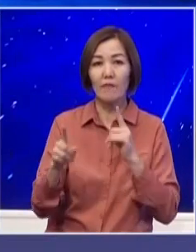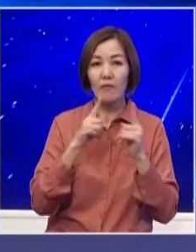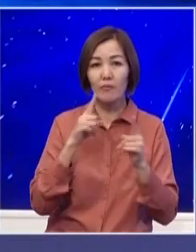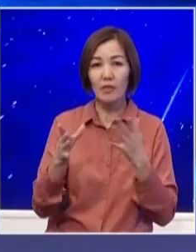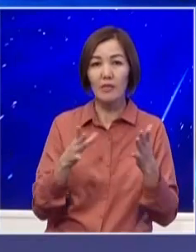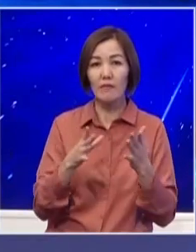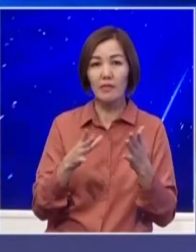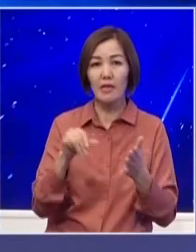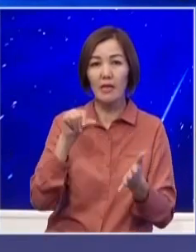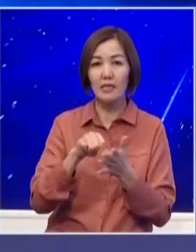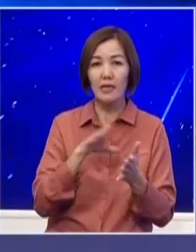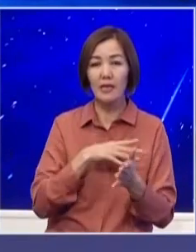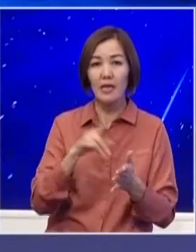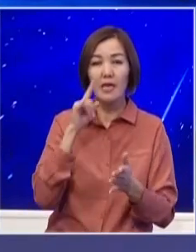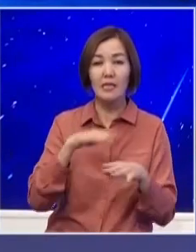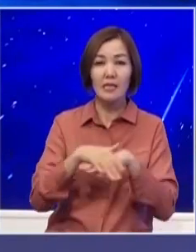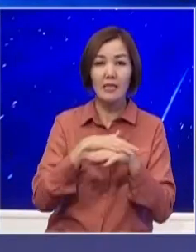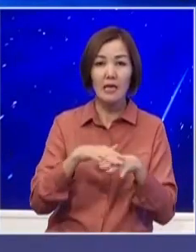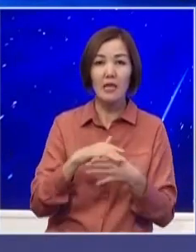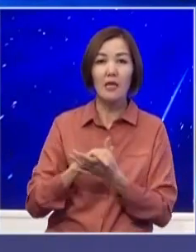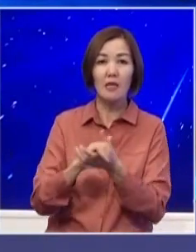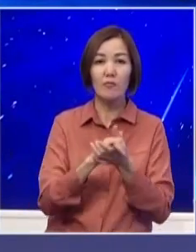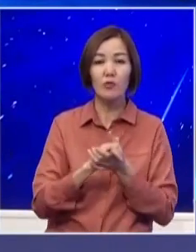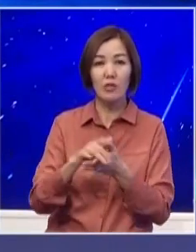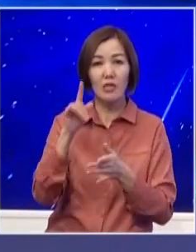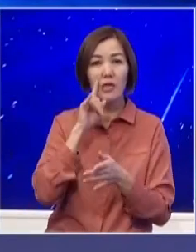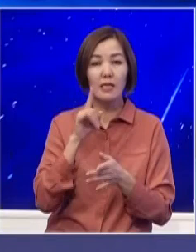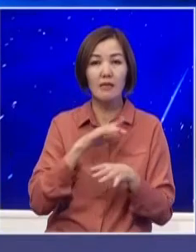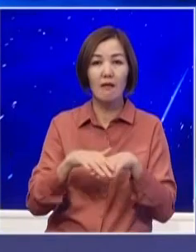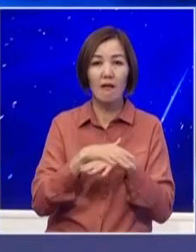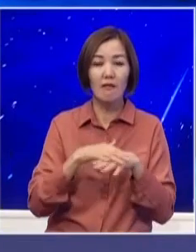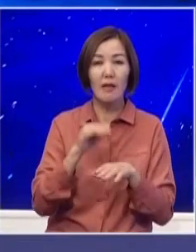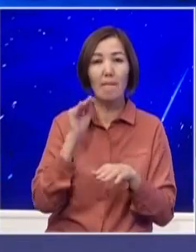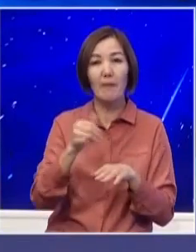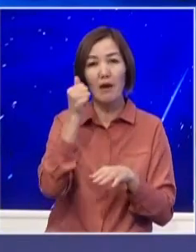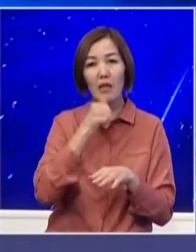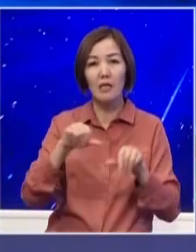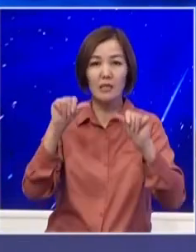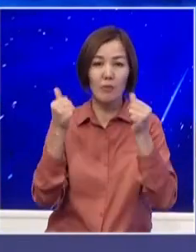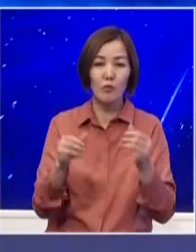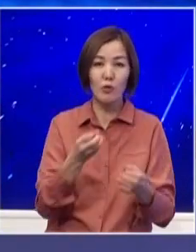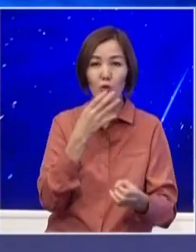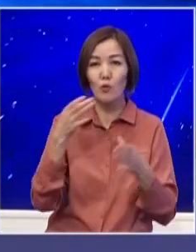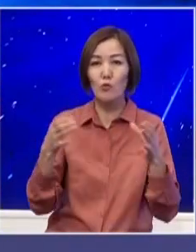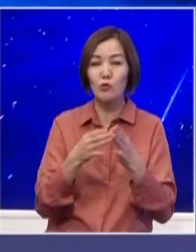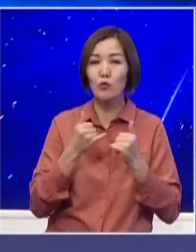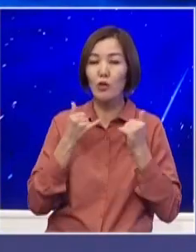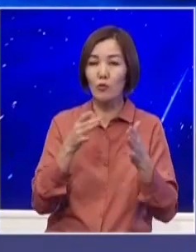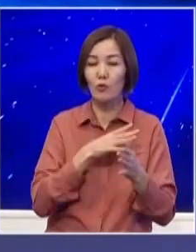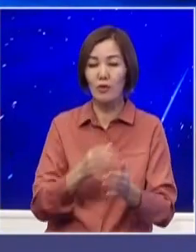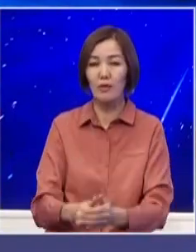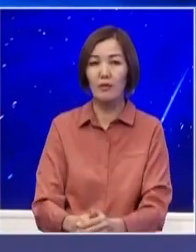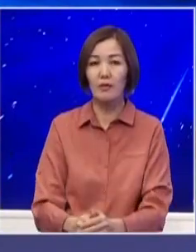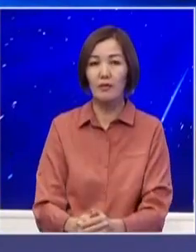үрдістер республикалық конференцияға қатысты. Қазақстан халық ассамблеясы мүшелері қазақ халқына мың алғыс монументіне гүл шоқтарын